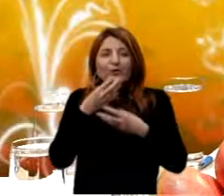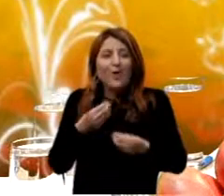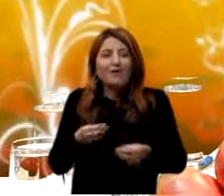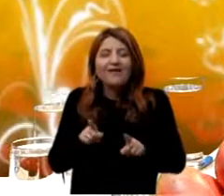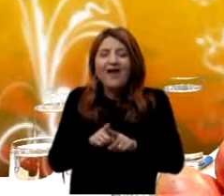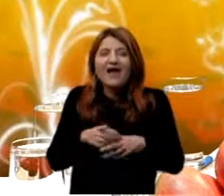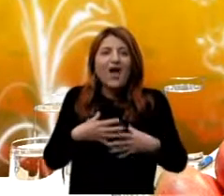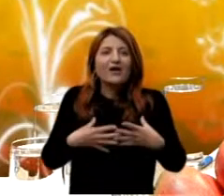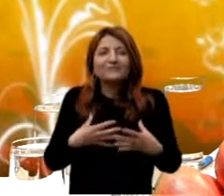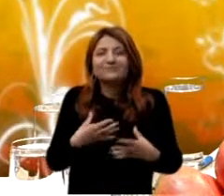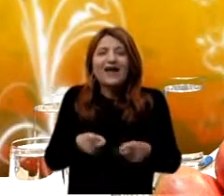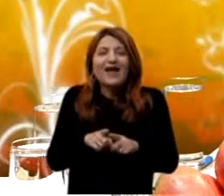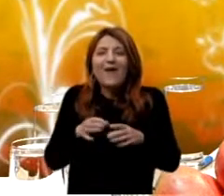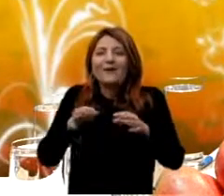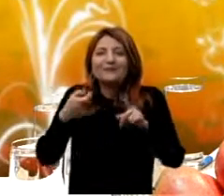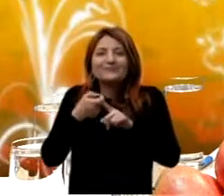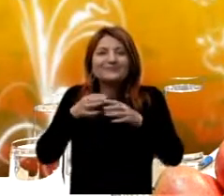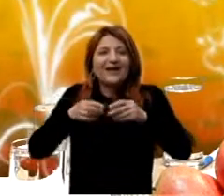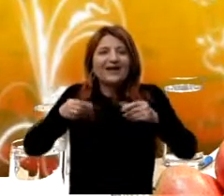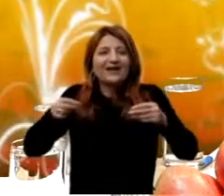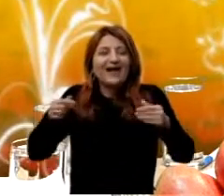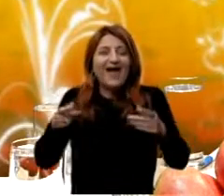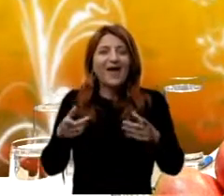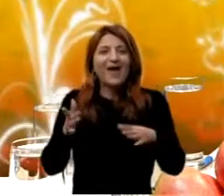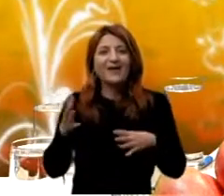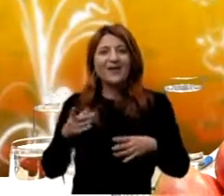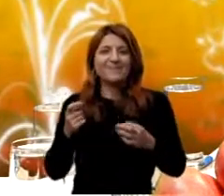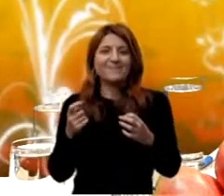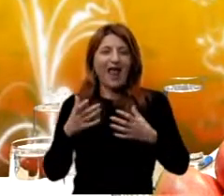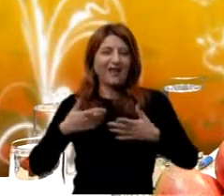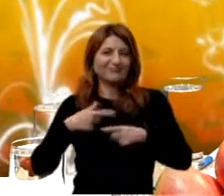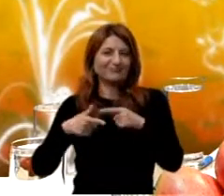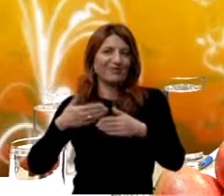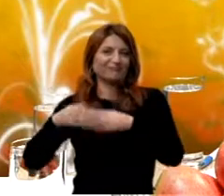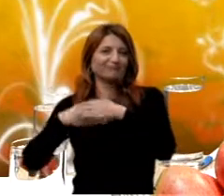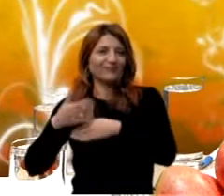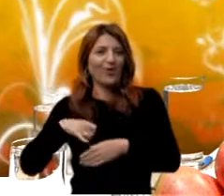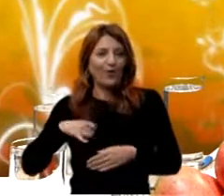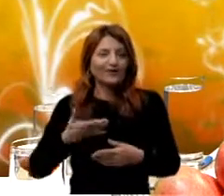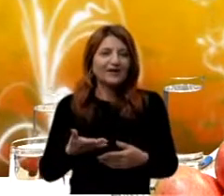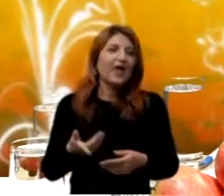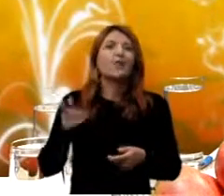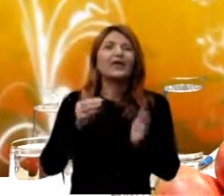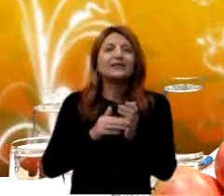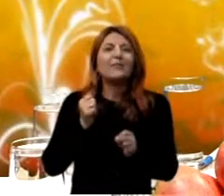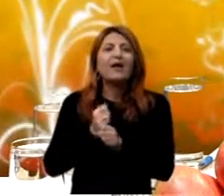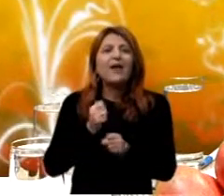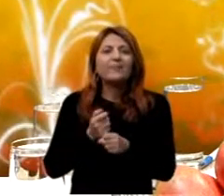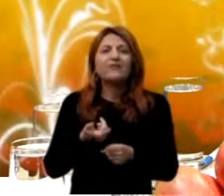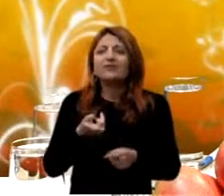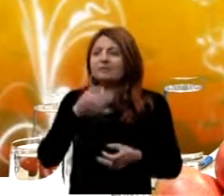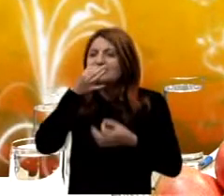krhki, profesor Krznanić je rekao, postaju krhki onako malo. Vi ste rekli da bi trebalo napraviti tu